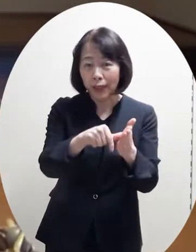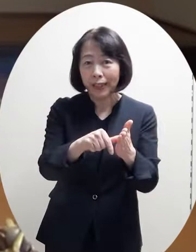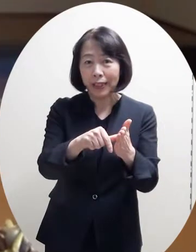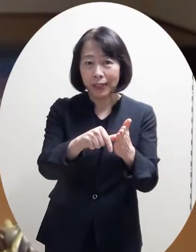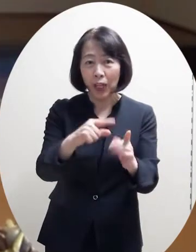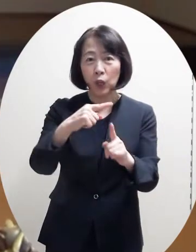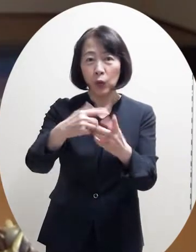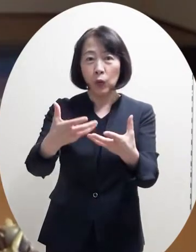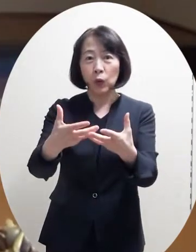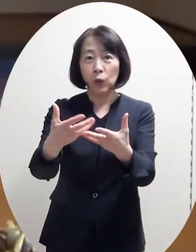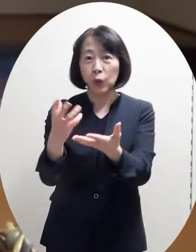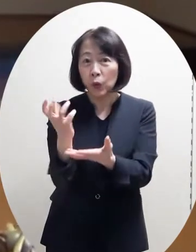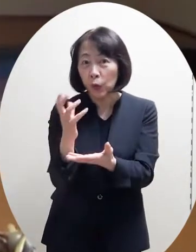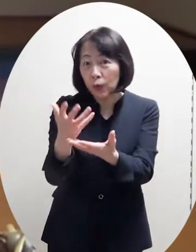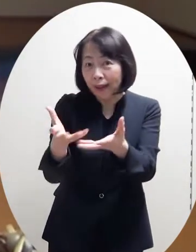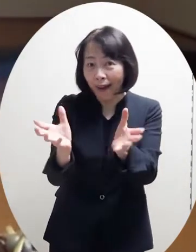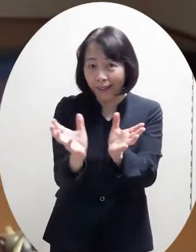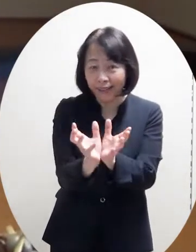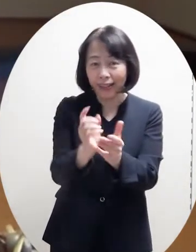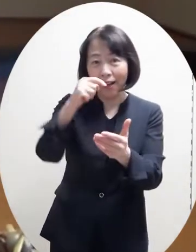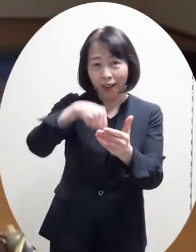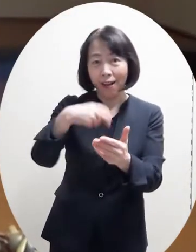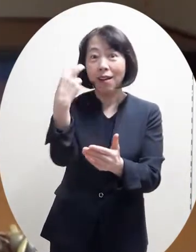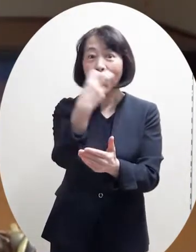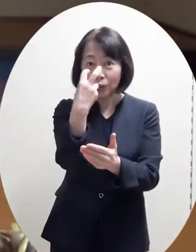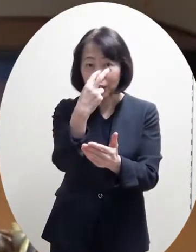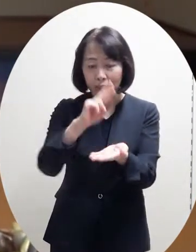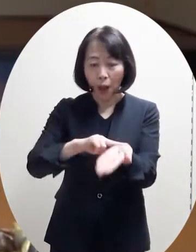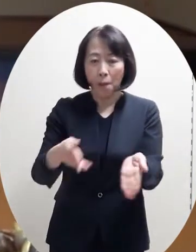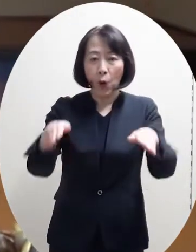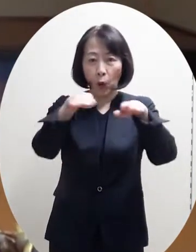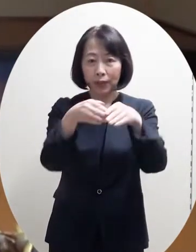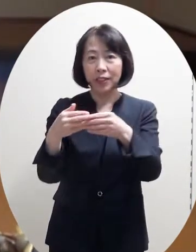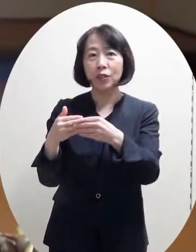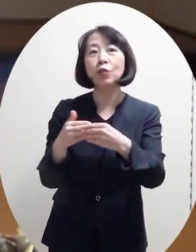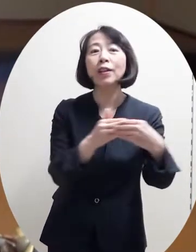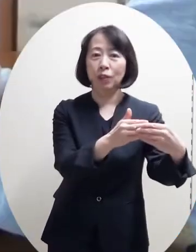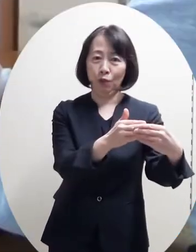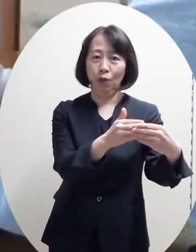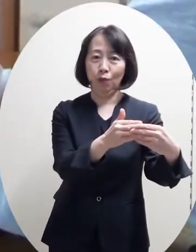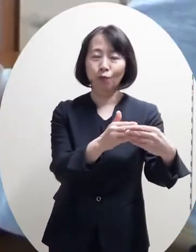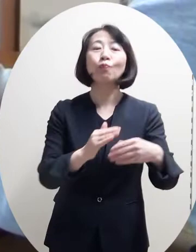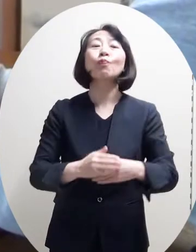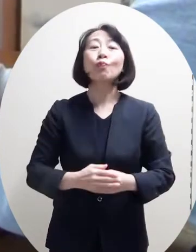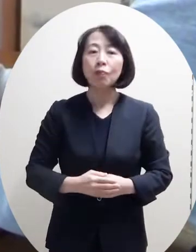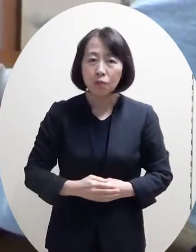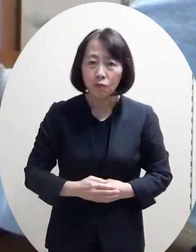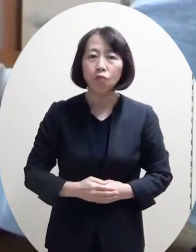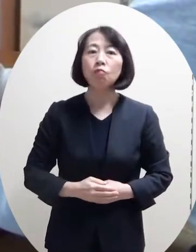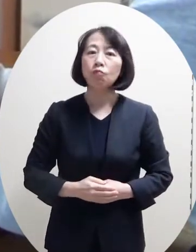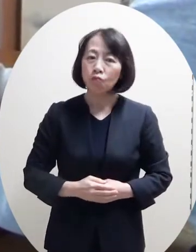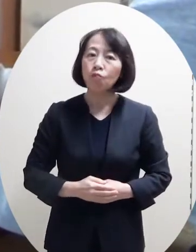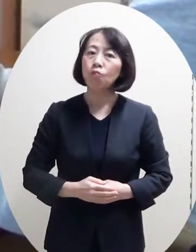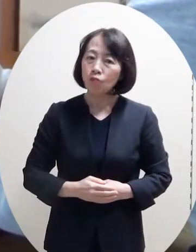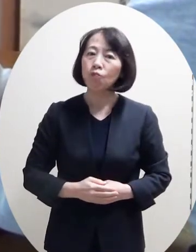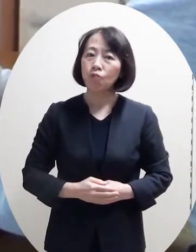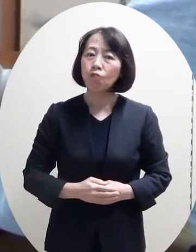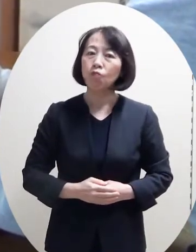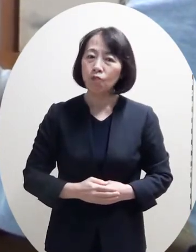隊が中にある情報を確認して病院まで搬送してくれるらしいよ。 そんなもんか